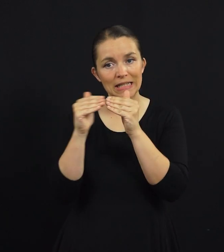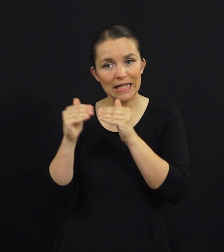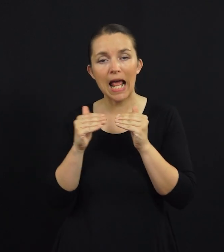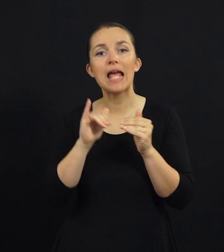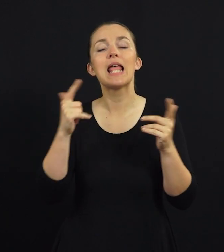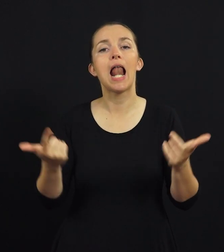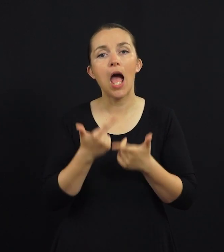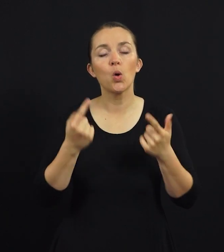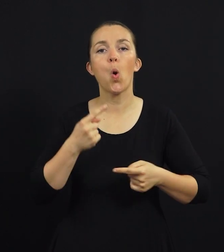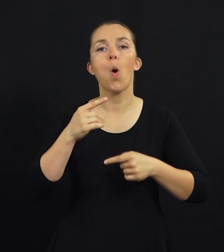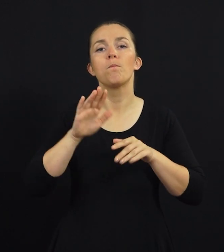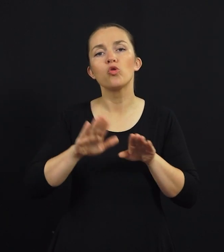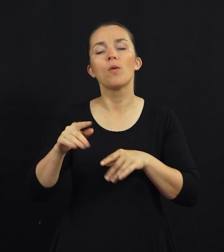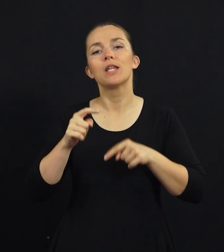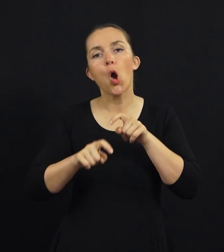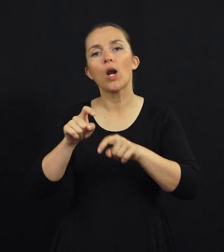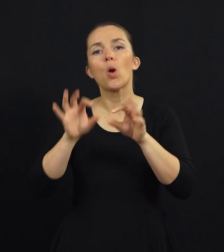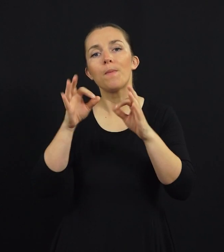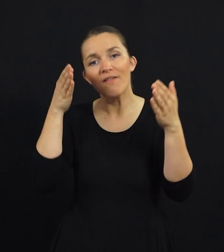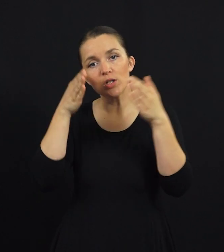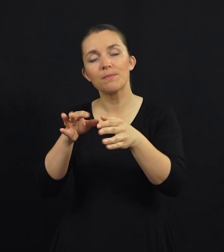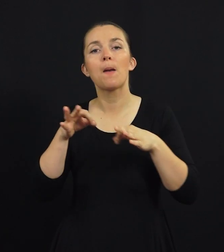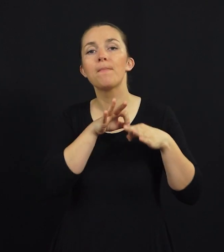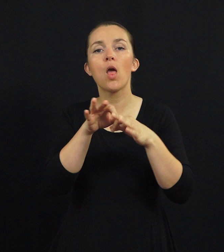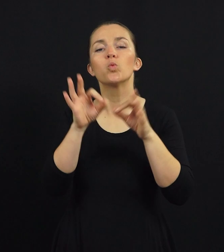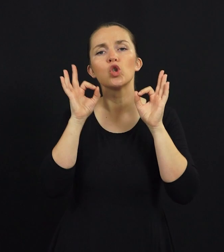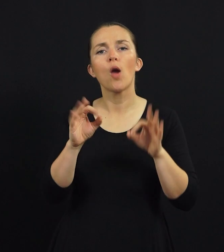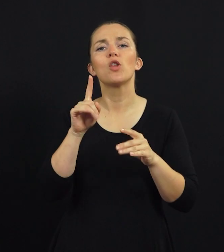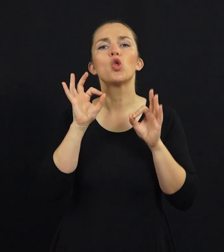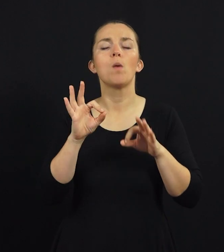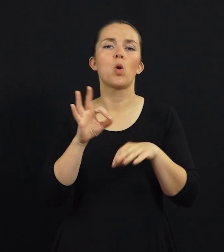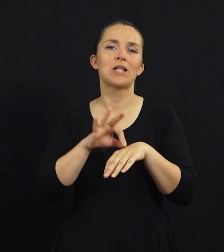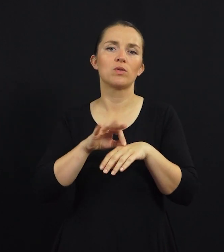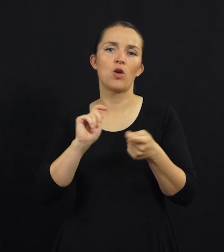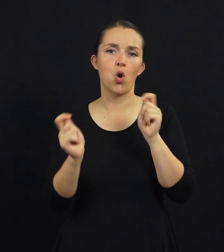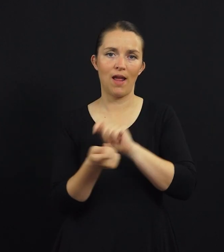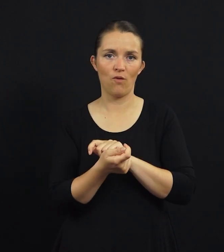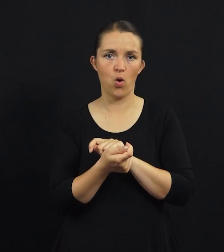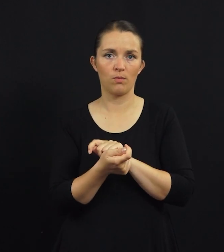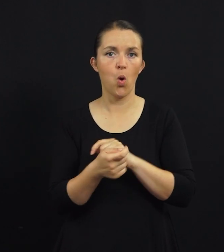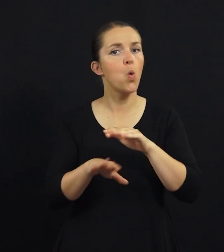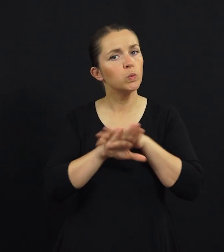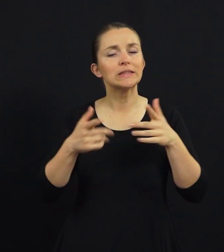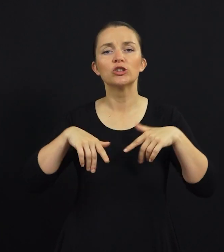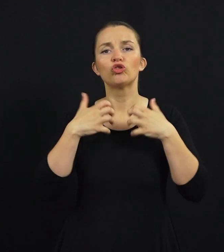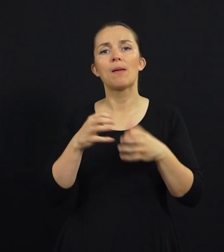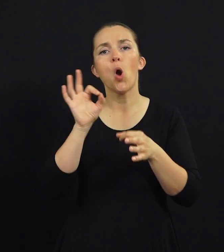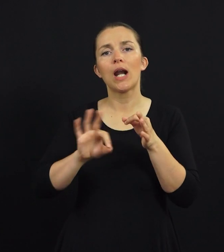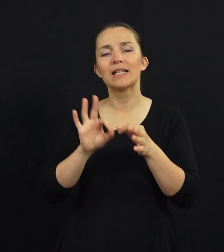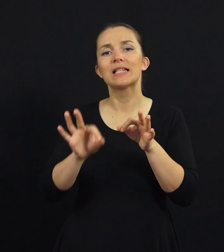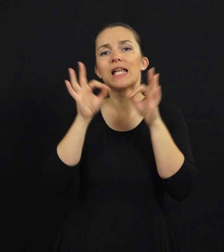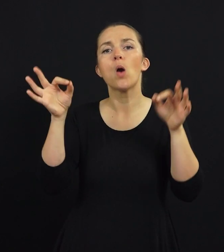se strinjali, da lahko postopni koraki v pravo smer peljejo učinkovito in dobro zdravstveno reformo. Vsi si